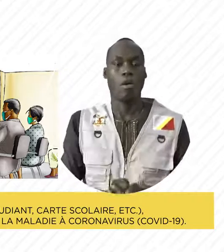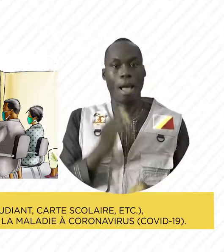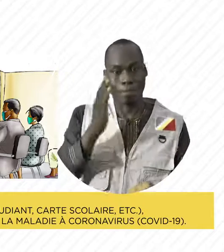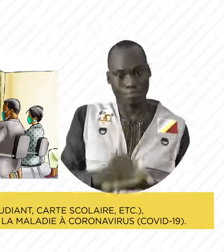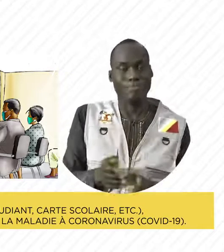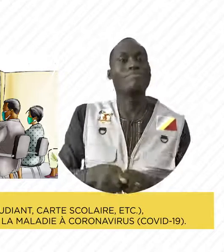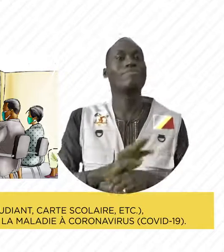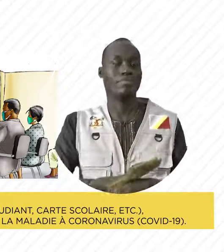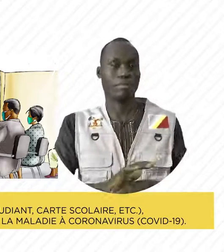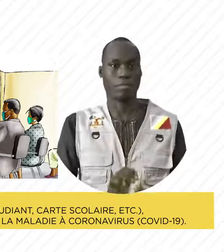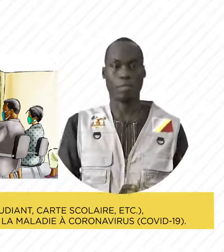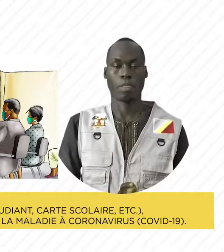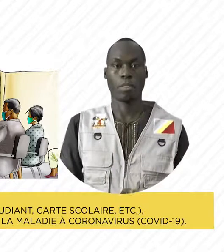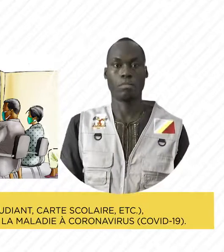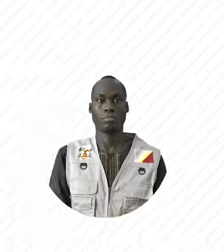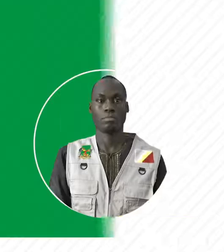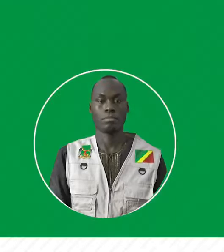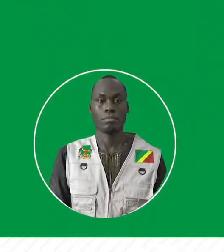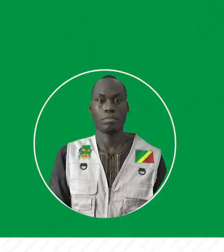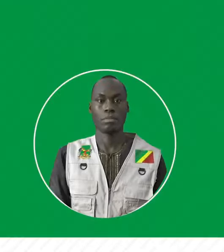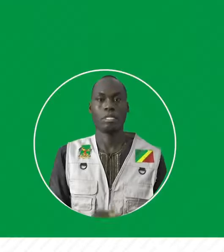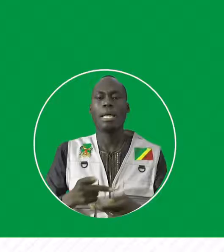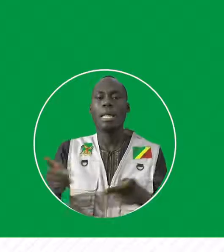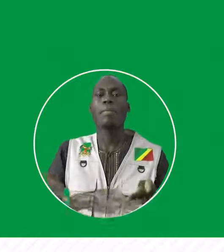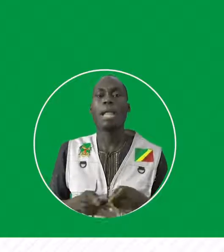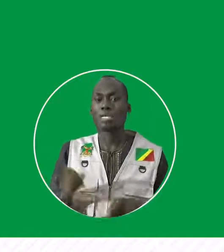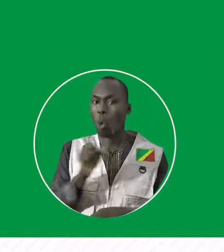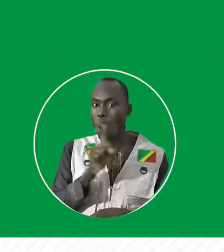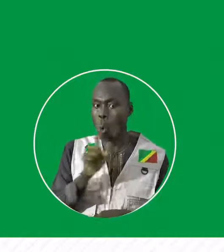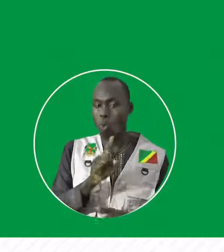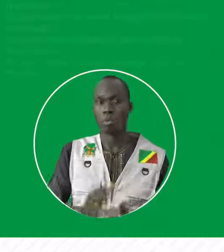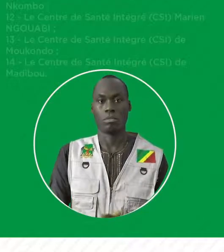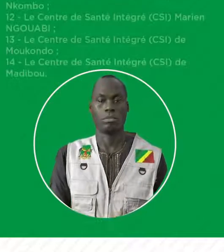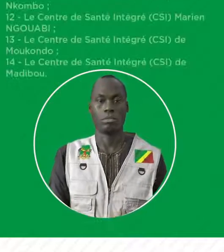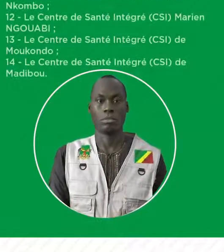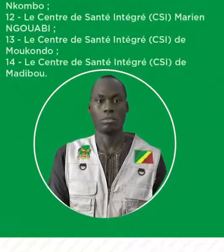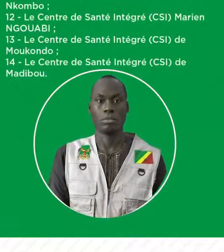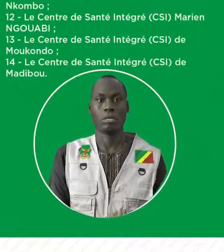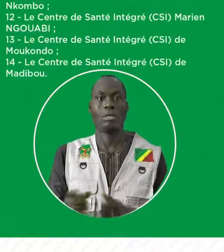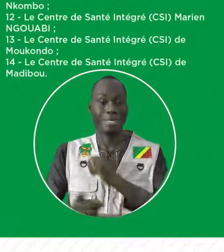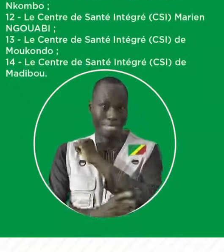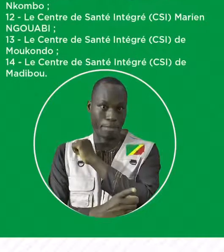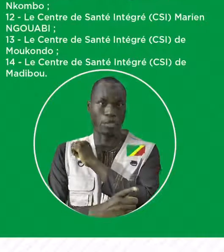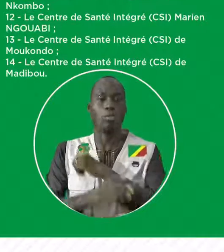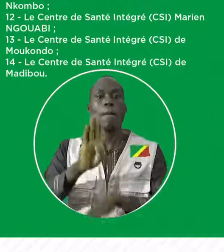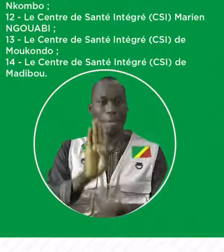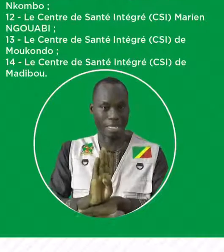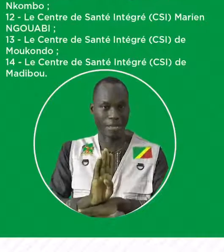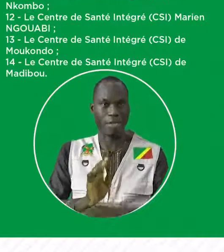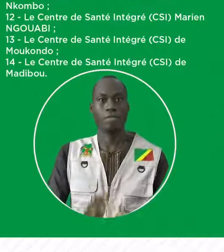à coronavirus Covid-19. Les sites de vaccination sont, pour le département de